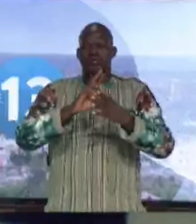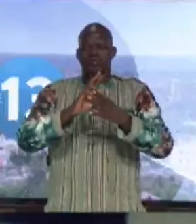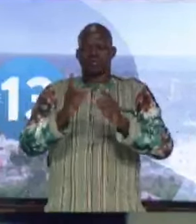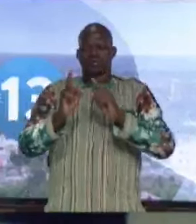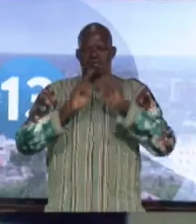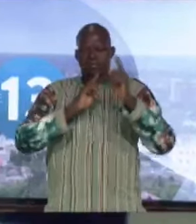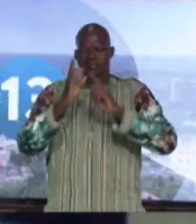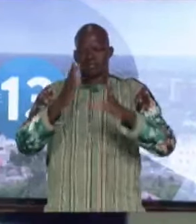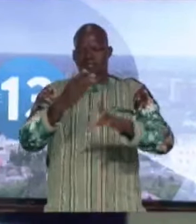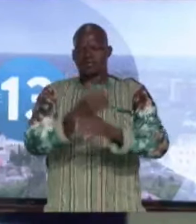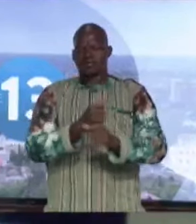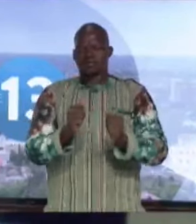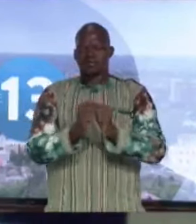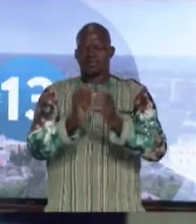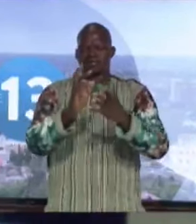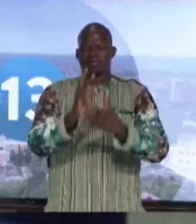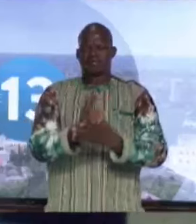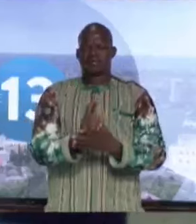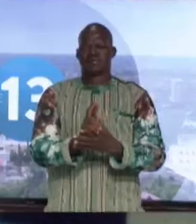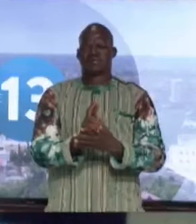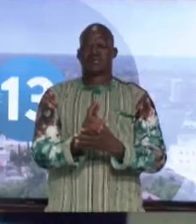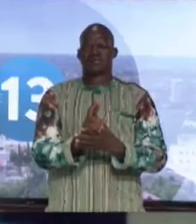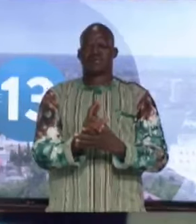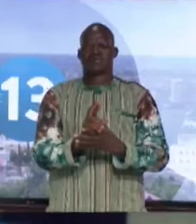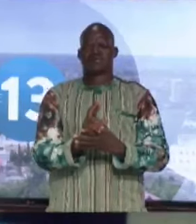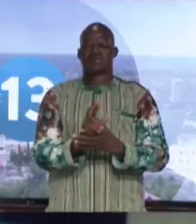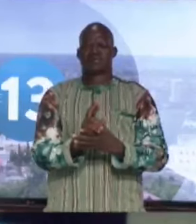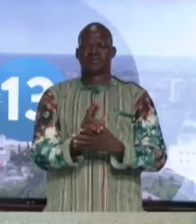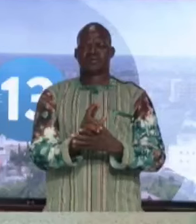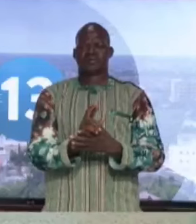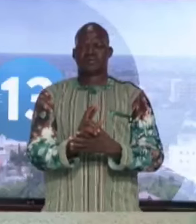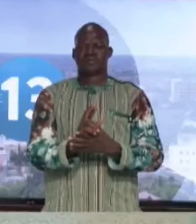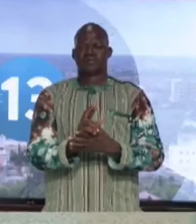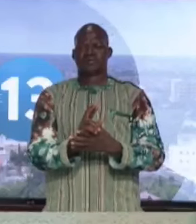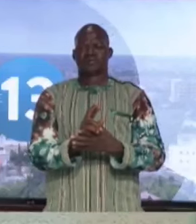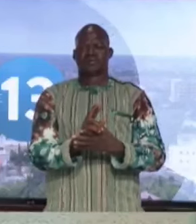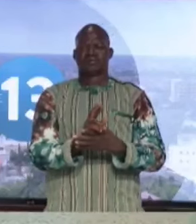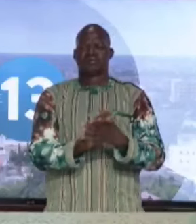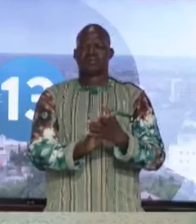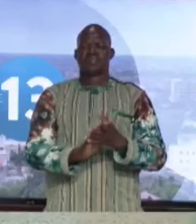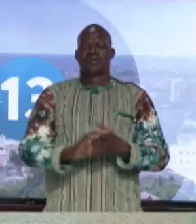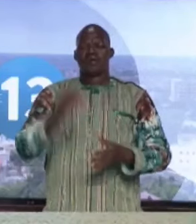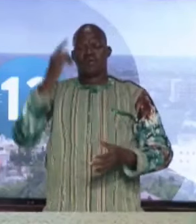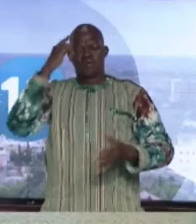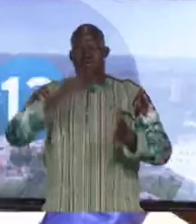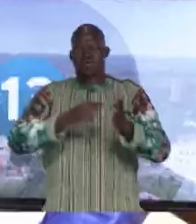plutôt recueillis avec Adama Guiti et Issiaka Nana. Pour une fois,